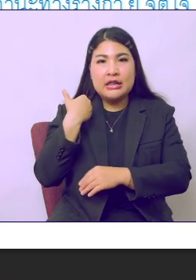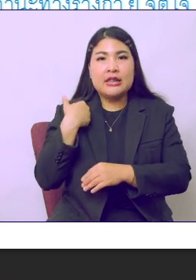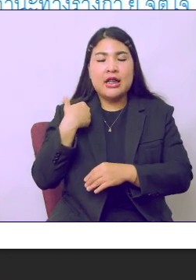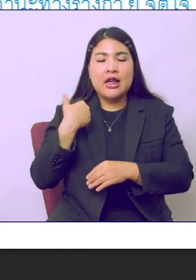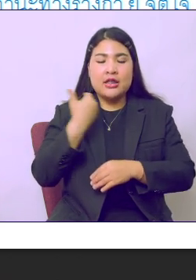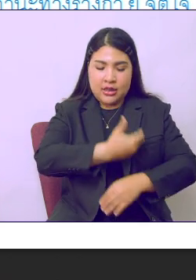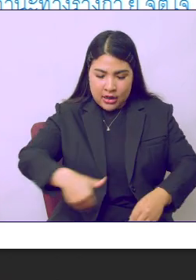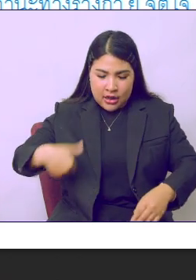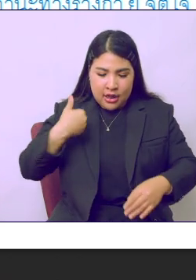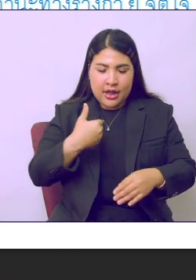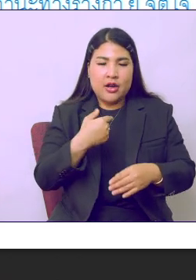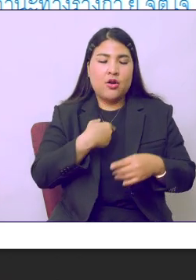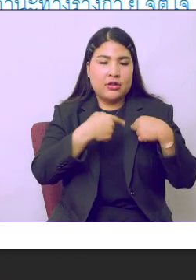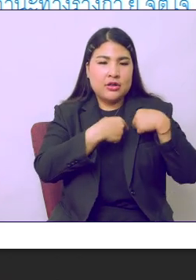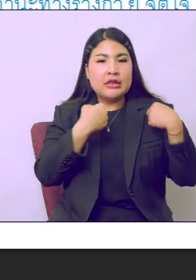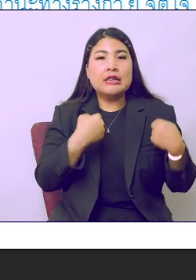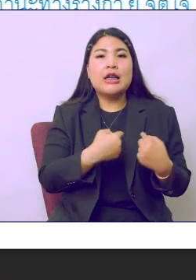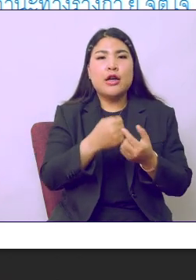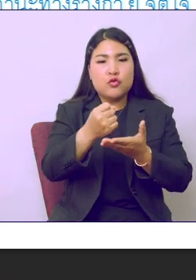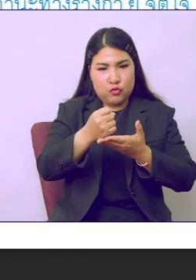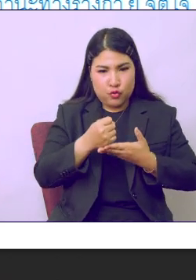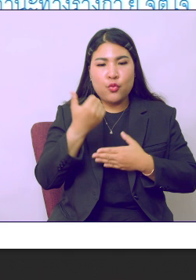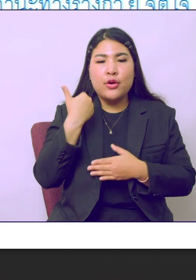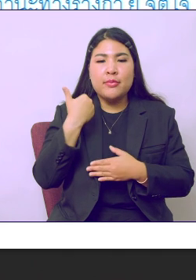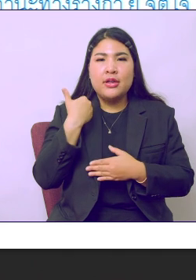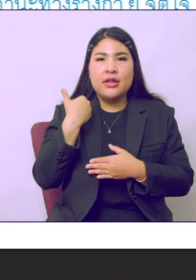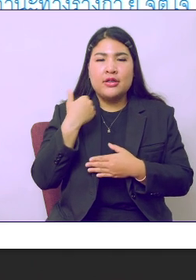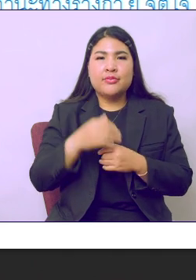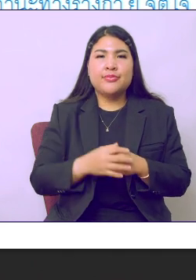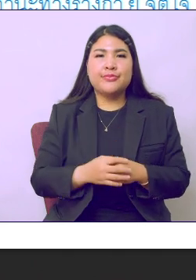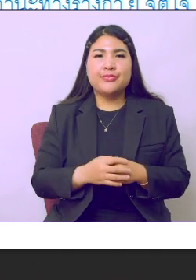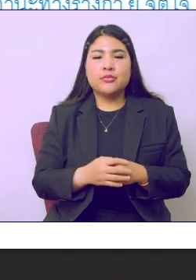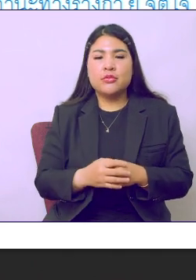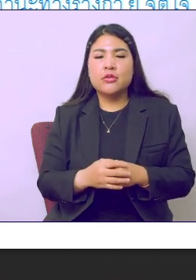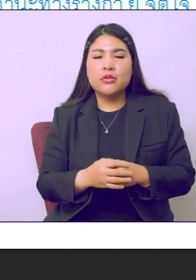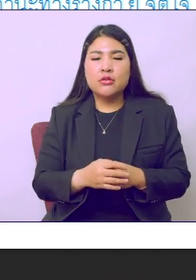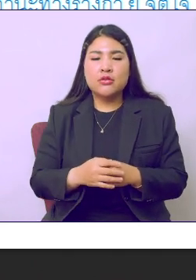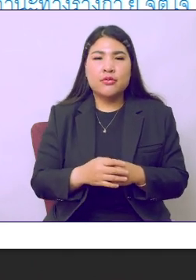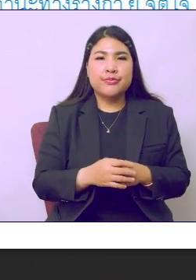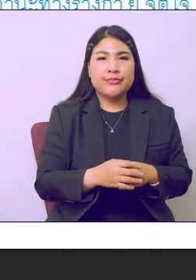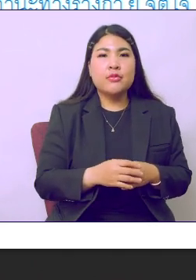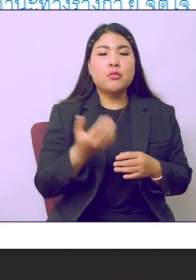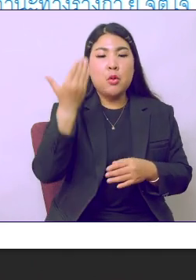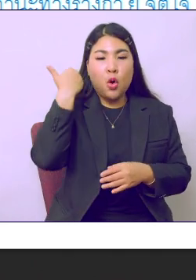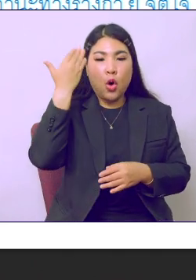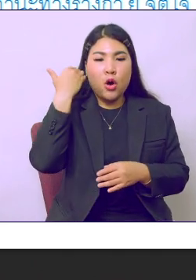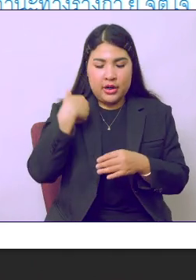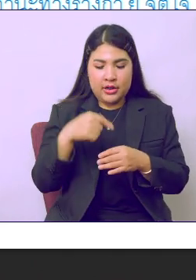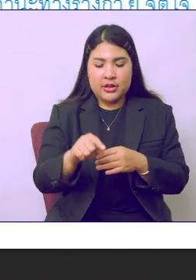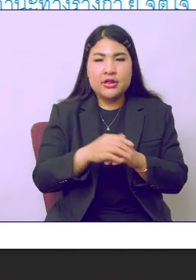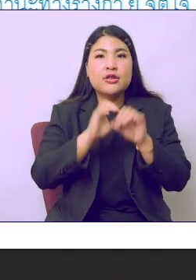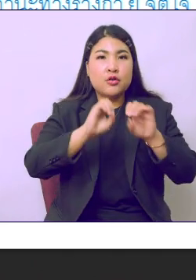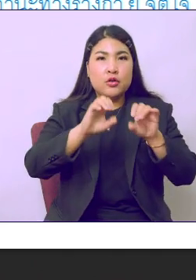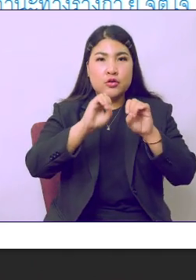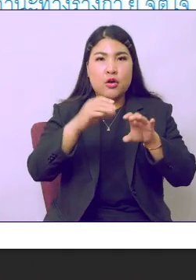ด้านร่างกายและทางด้านจิตใจนะครับอย่างอย่างตัวอย่างนะว่าที่ผมไปใช้เนี่ยคือตอนแต่ก่อนเนี่ยสอนน้องน้องเด็กออทิสติกเนี่ยนะครับใช้